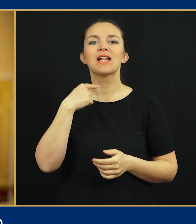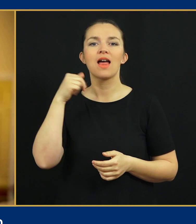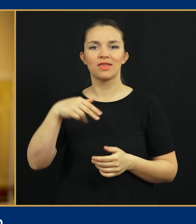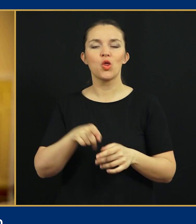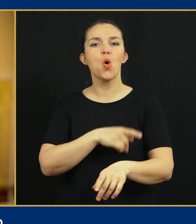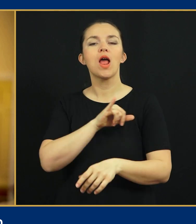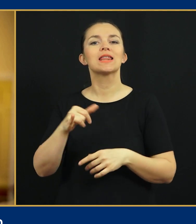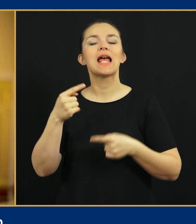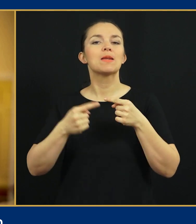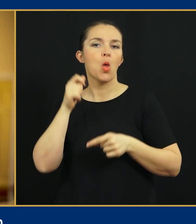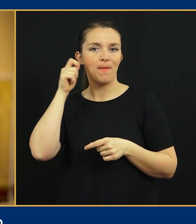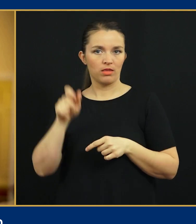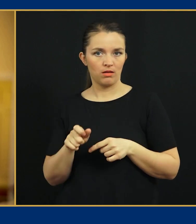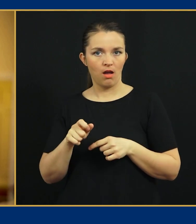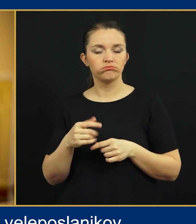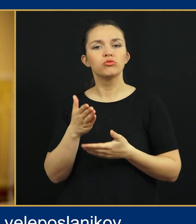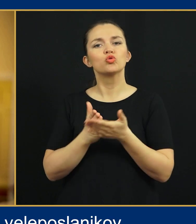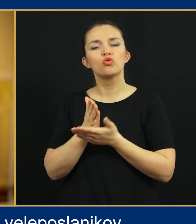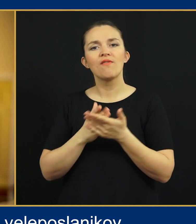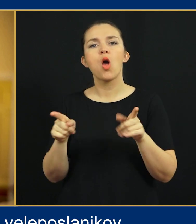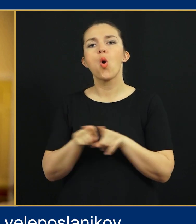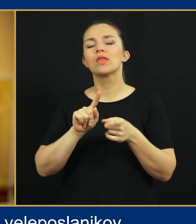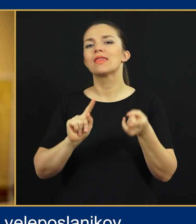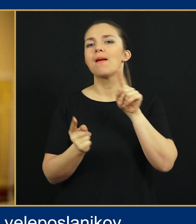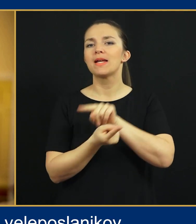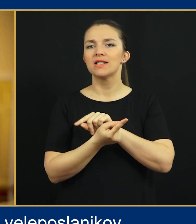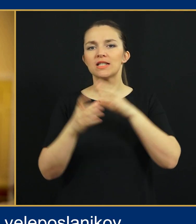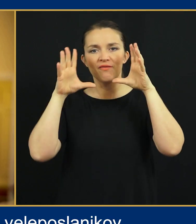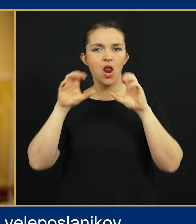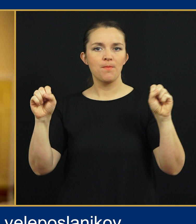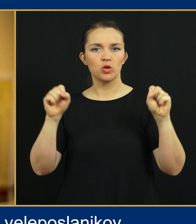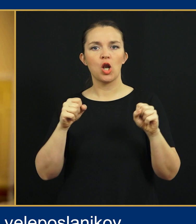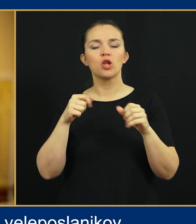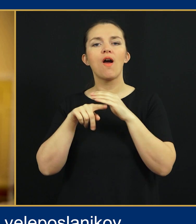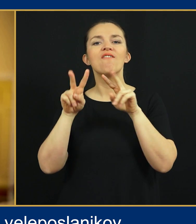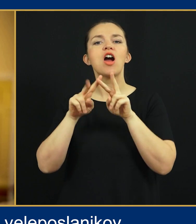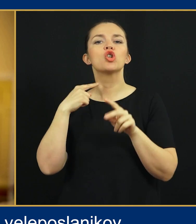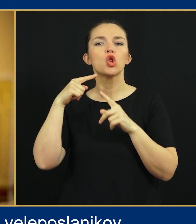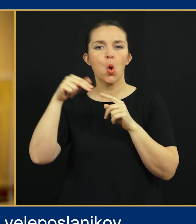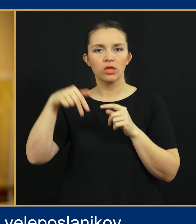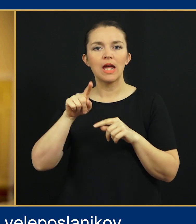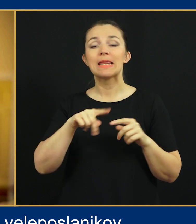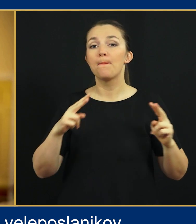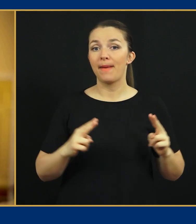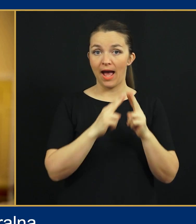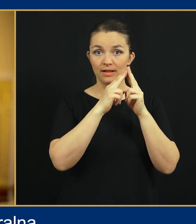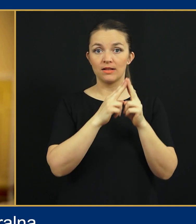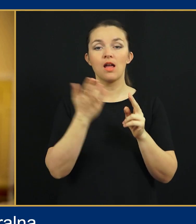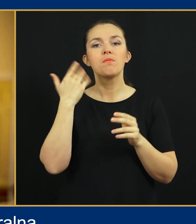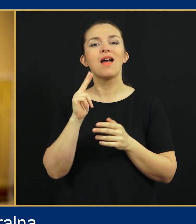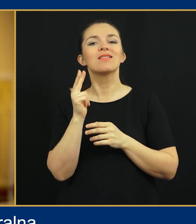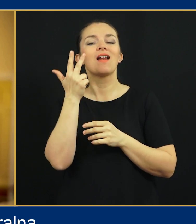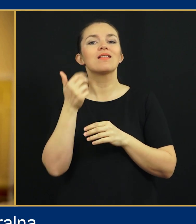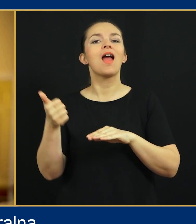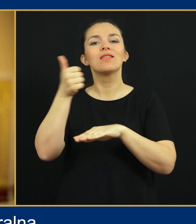je dolgoletna diplomatka. Službovala je kot namestnica veleposlanikov v Washingtonu in Parizu ter bila